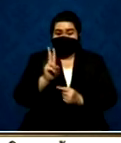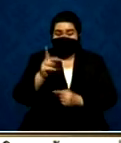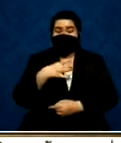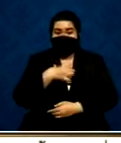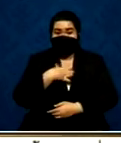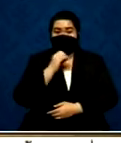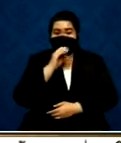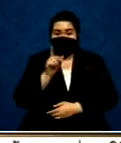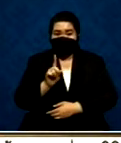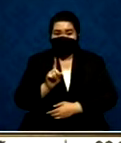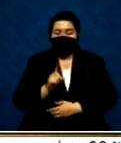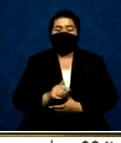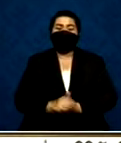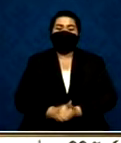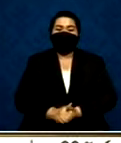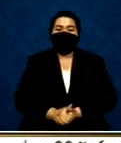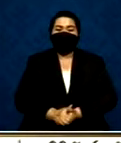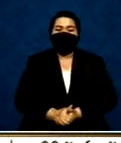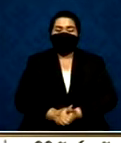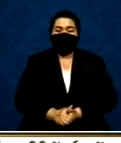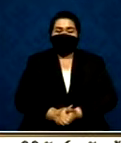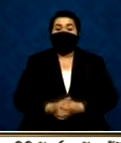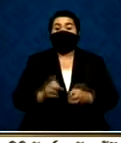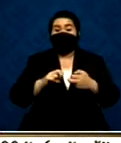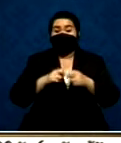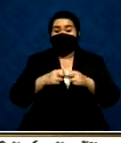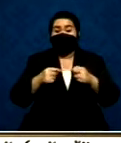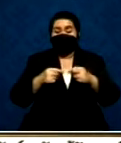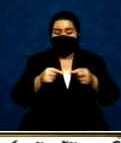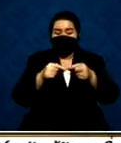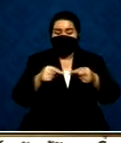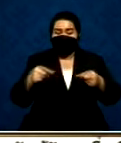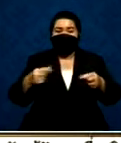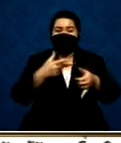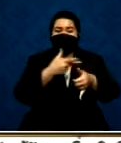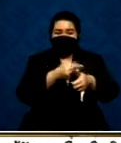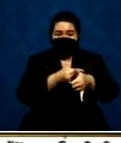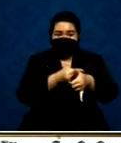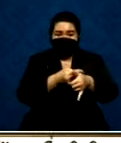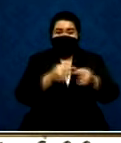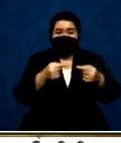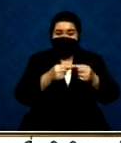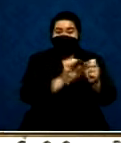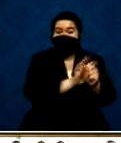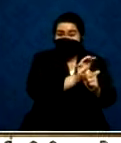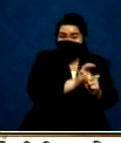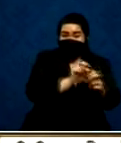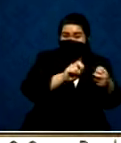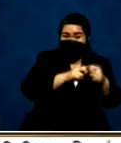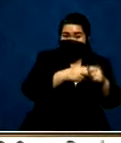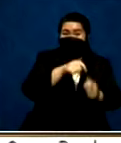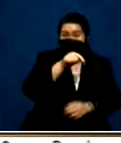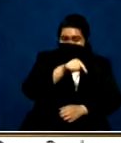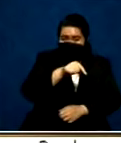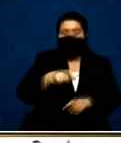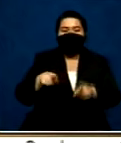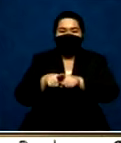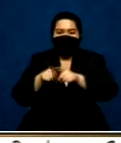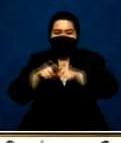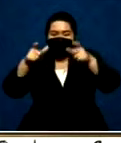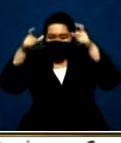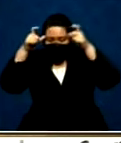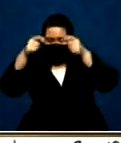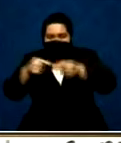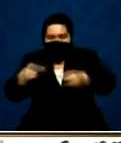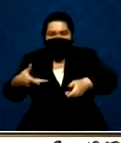งนี้รับทราบนะครับคือเรื่องของวัคซีนโควิดกุมภาพันธ์ยังไงเนี่ยวัคซีนลัมปี้สกินก็คงจะกุม